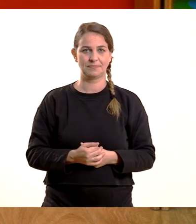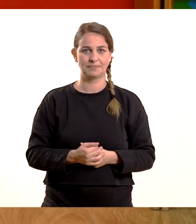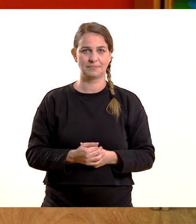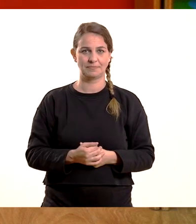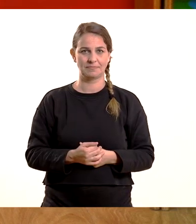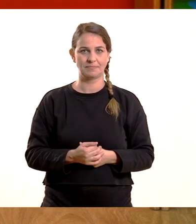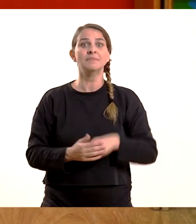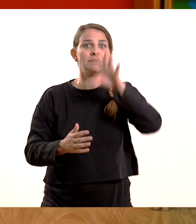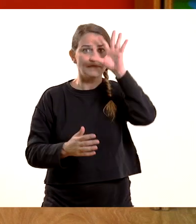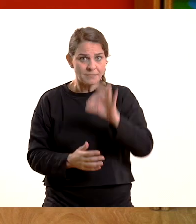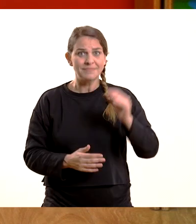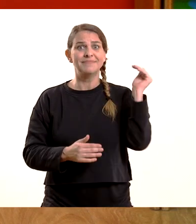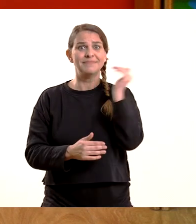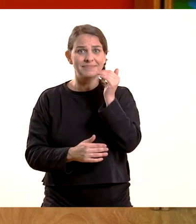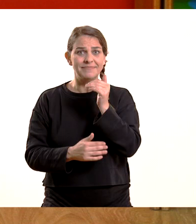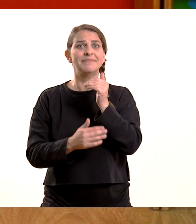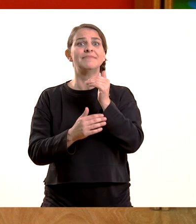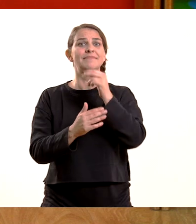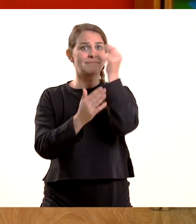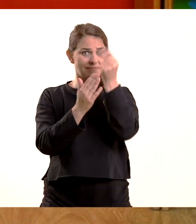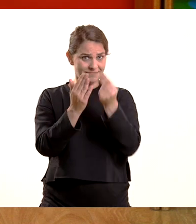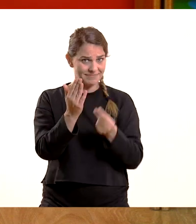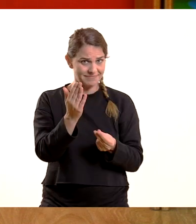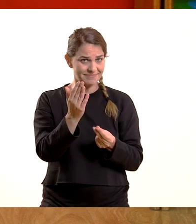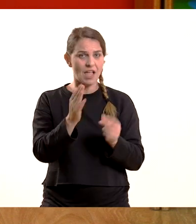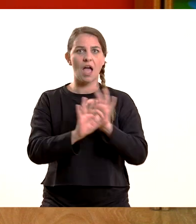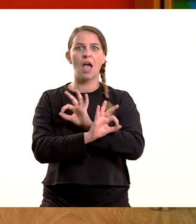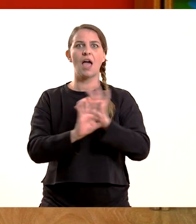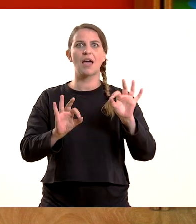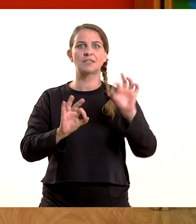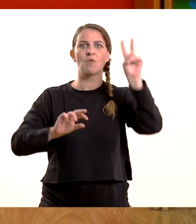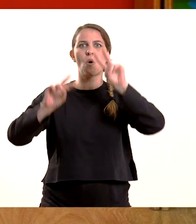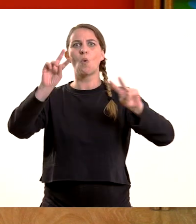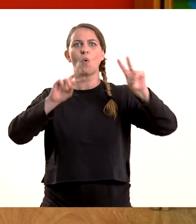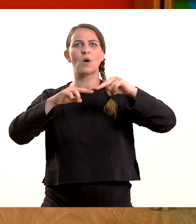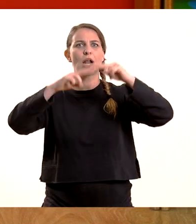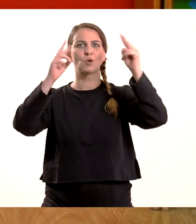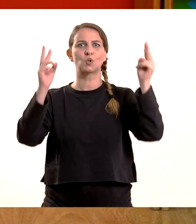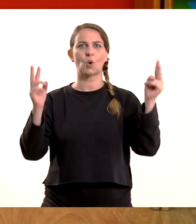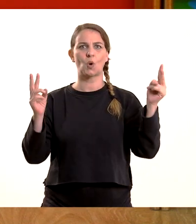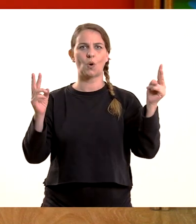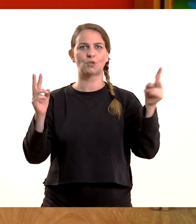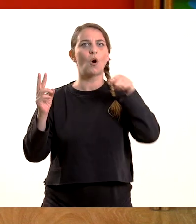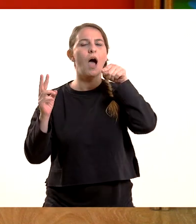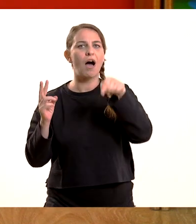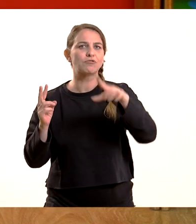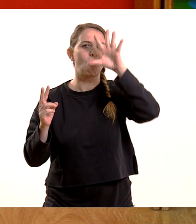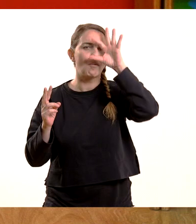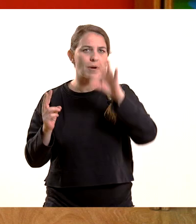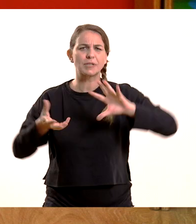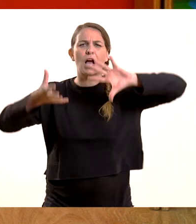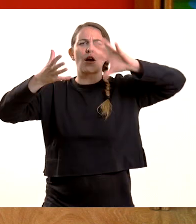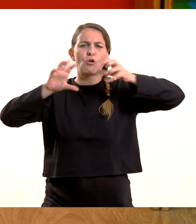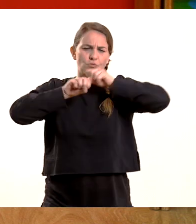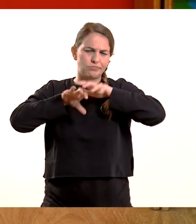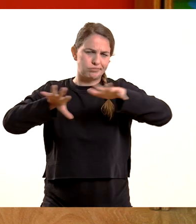Μέσα σε λίγες ώρες το ουράνιο τόξο ήταν έτοιμο και έγινε γνωστό σε όλο τον κόσμο.